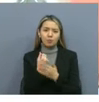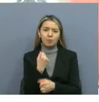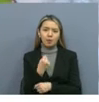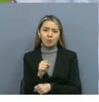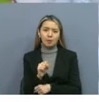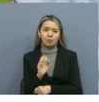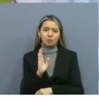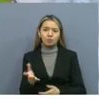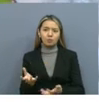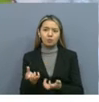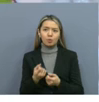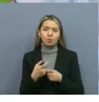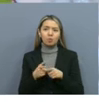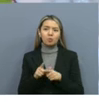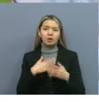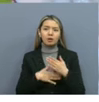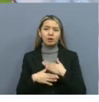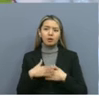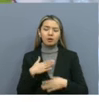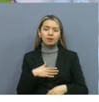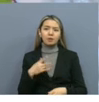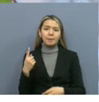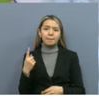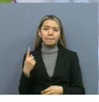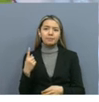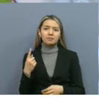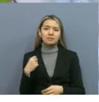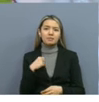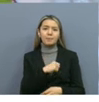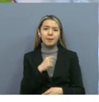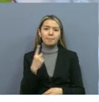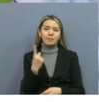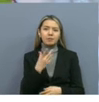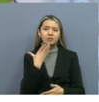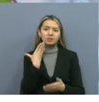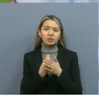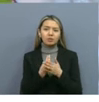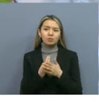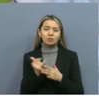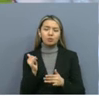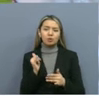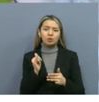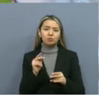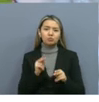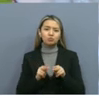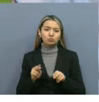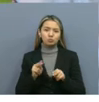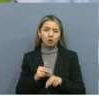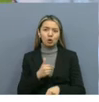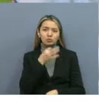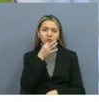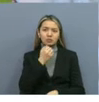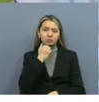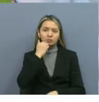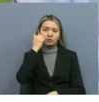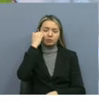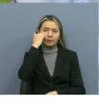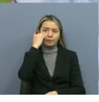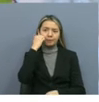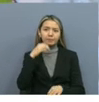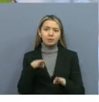дейді. Өте қатты қуаныштымын. Ең бірінші мен өз мұғалімім Додина Оқырманқызына алғыс айтқым келеді.